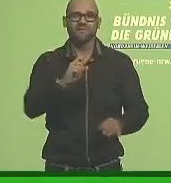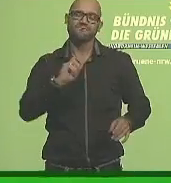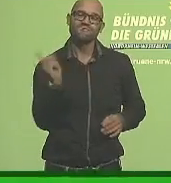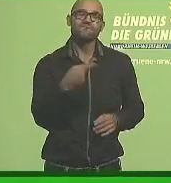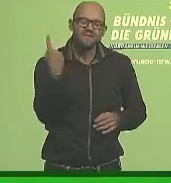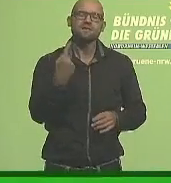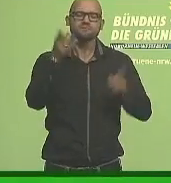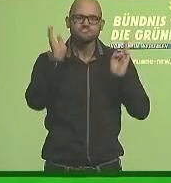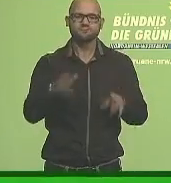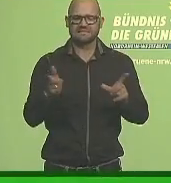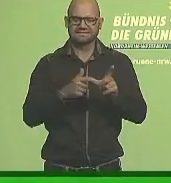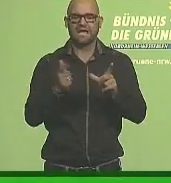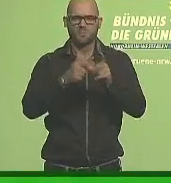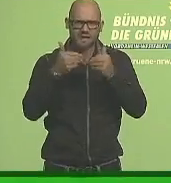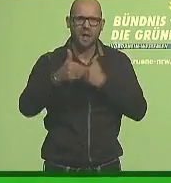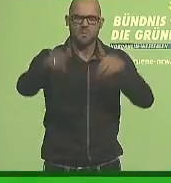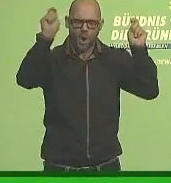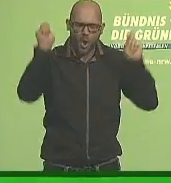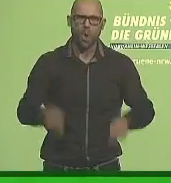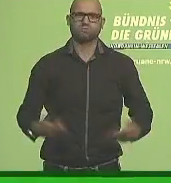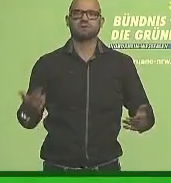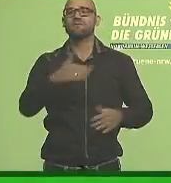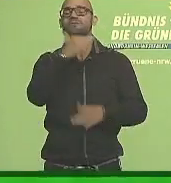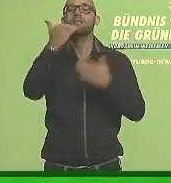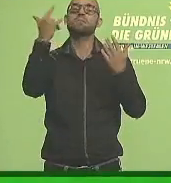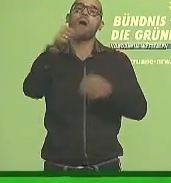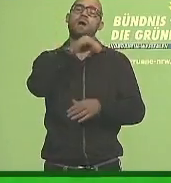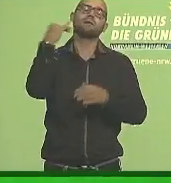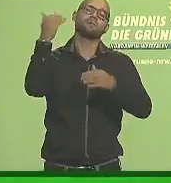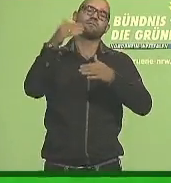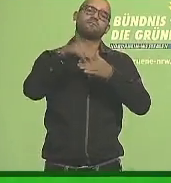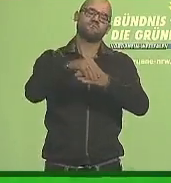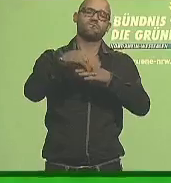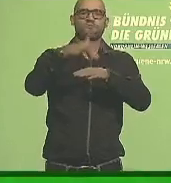es ab September machen. Ich danke euch, liebe Freundinnen und Freunde.